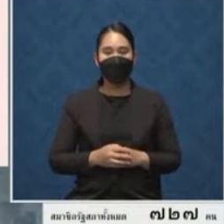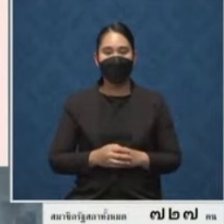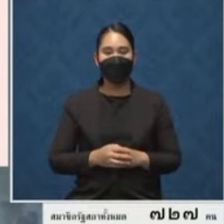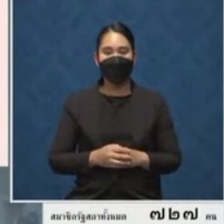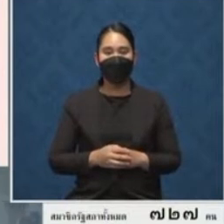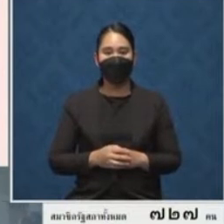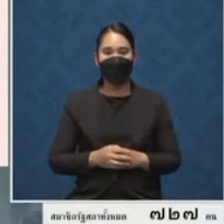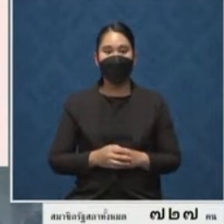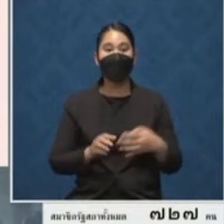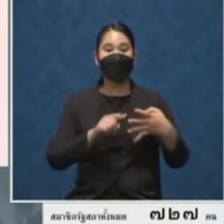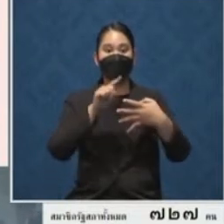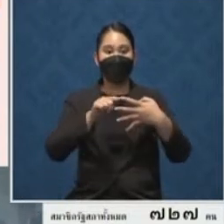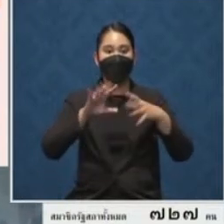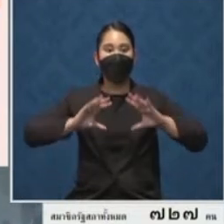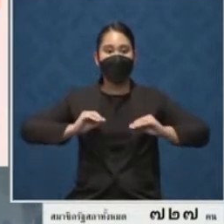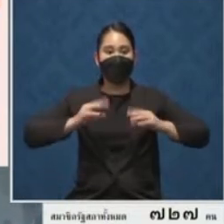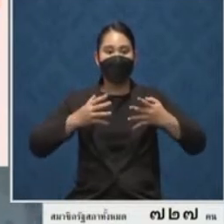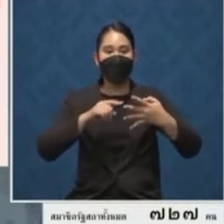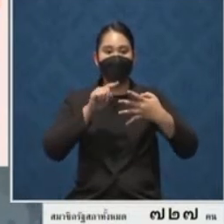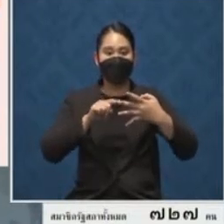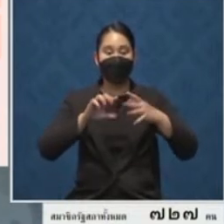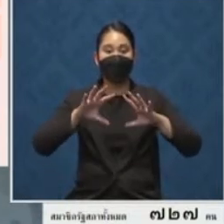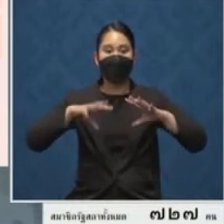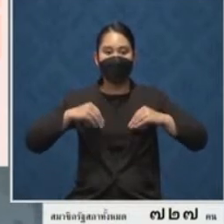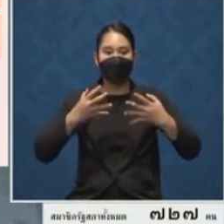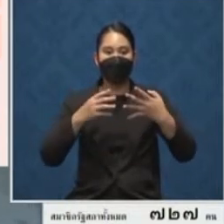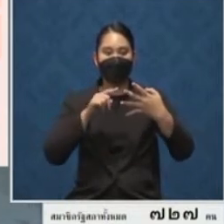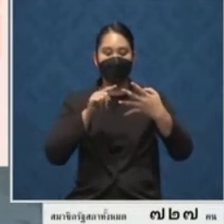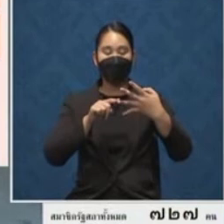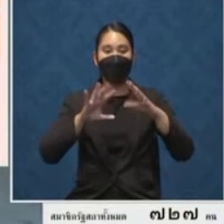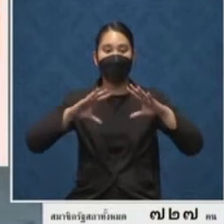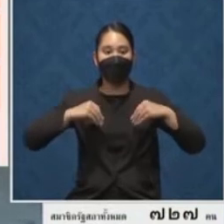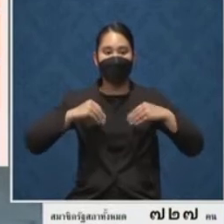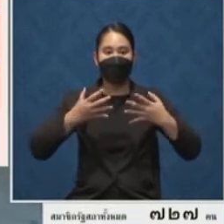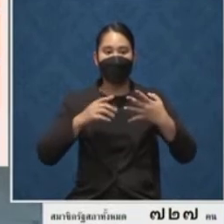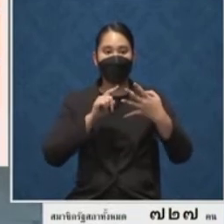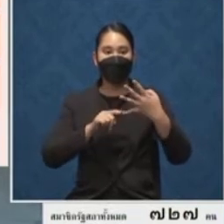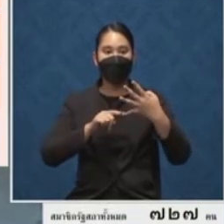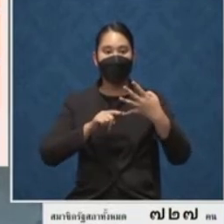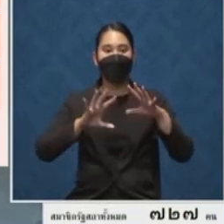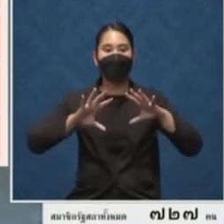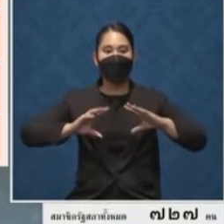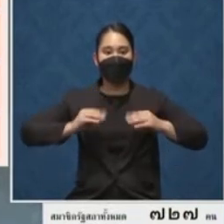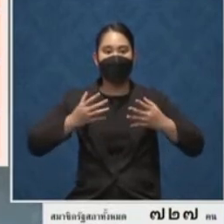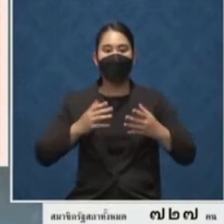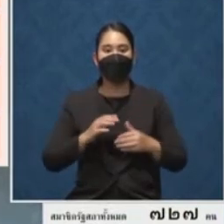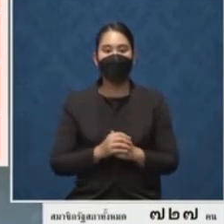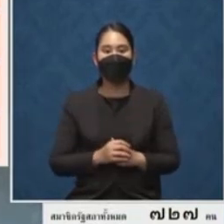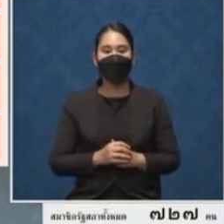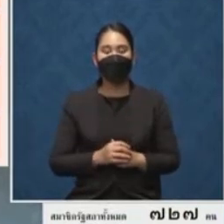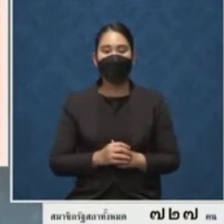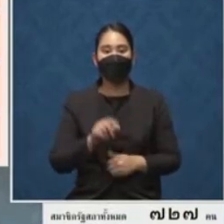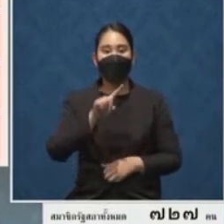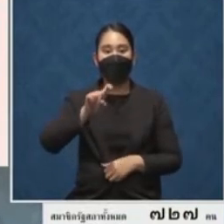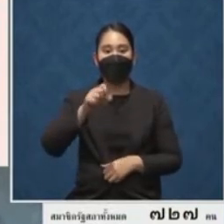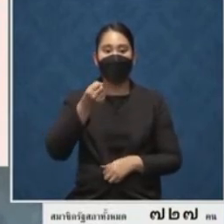1ไม่รับหลักการ2ไม่รับหลักการ3ไม่รับหลักการ4ไม่รับหลักการ 115น